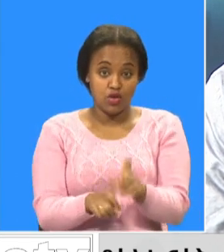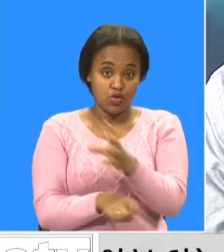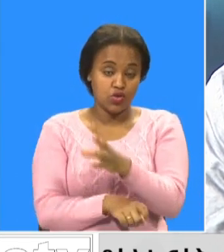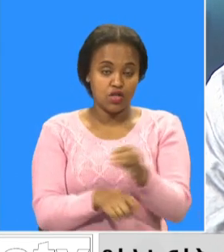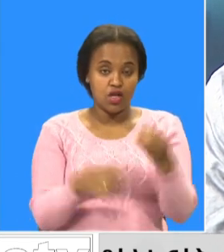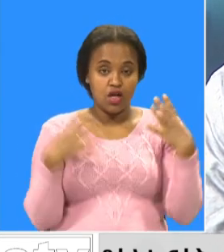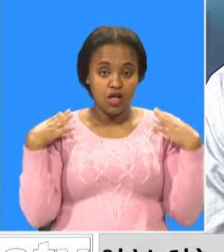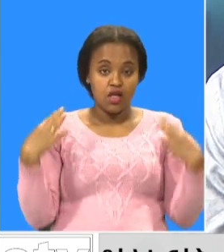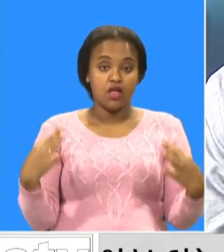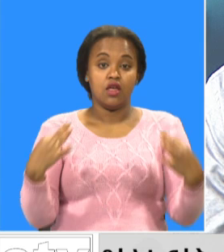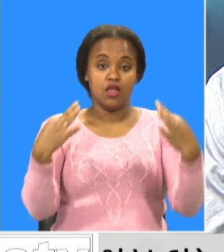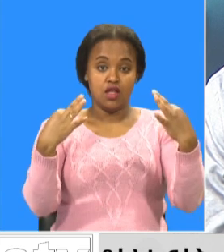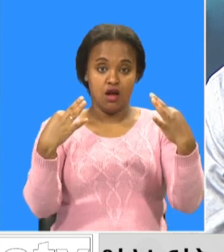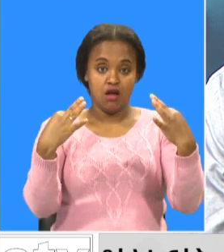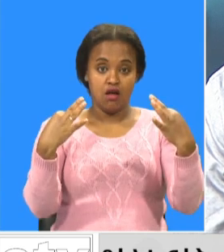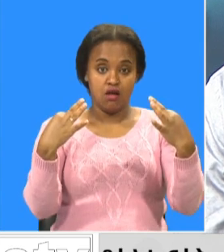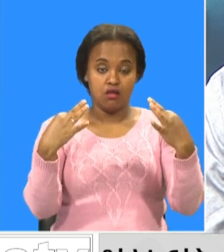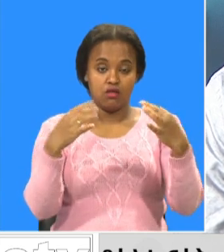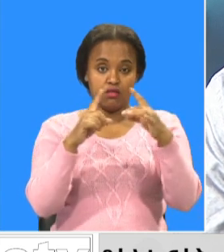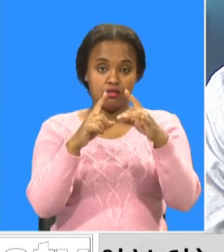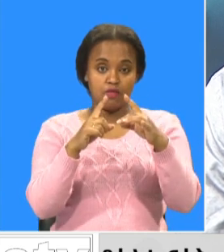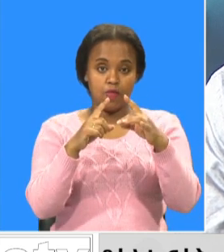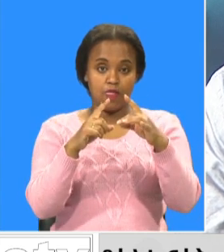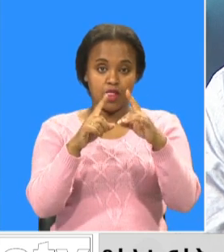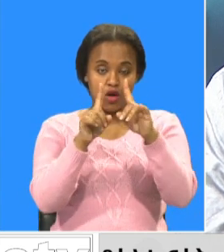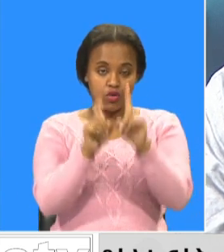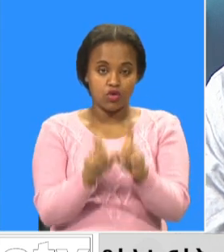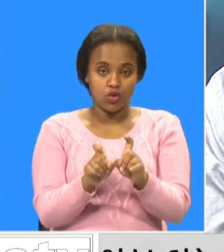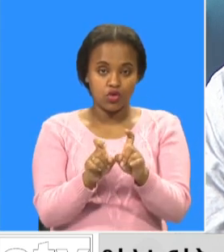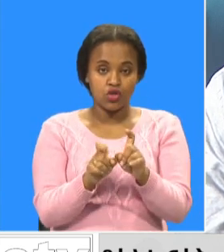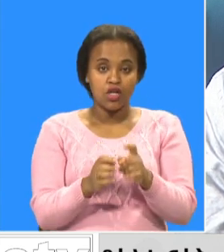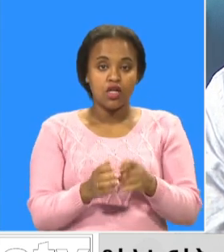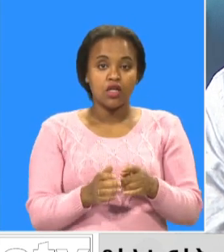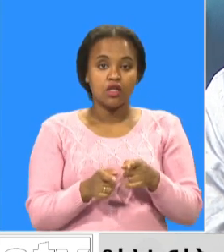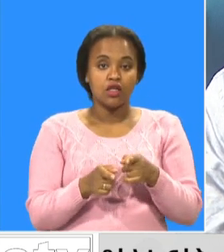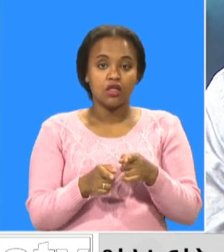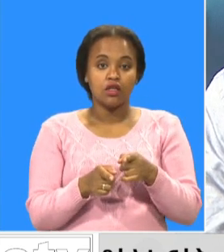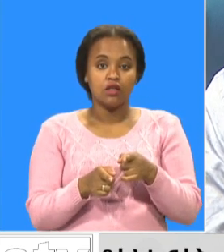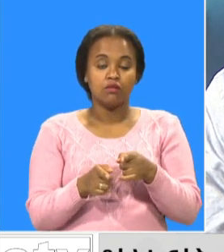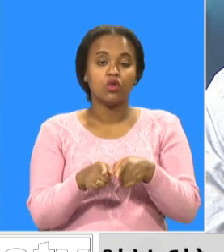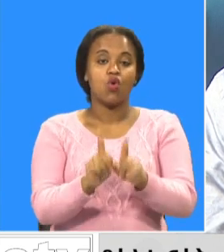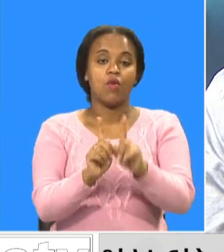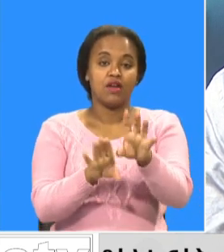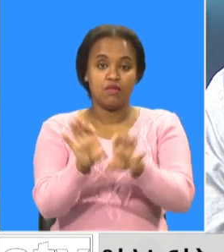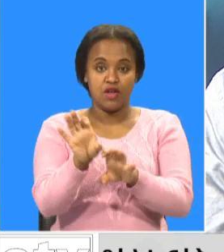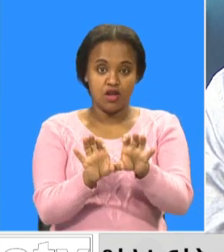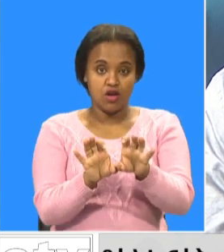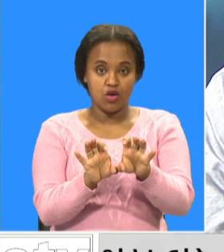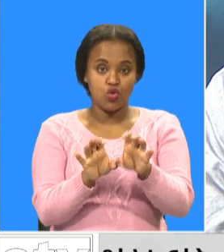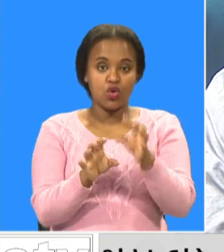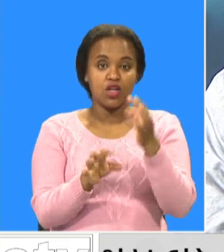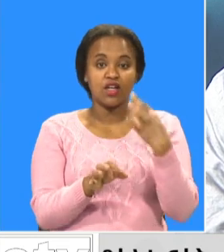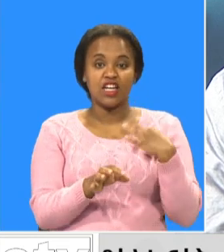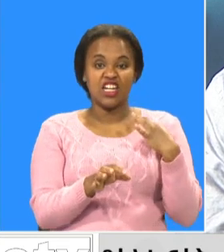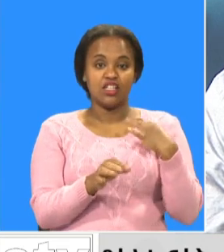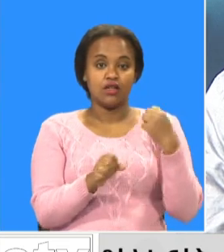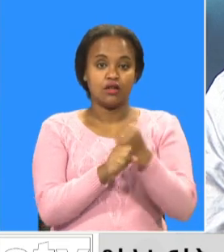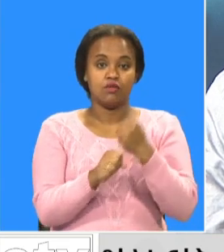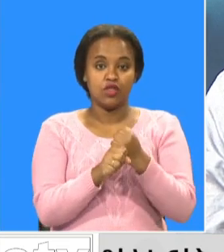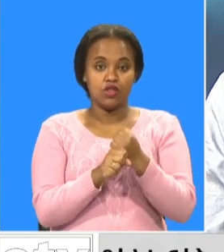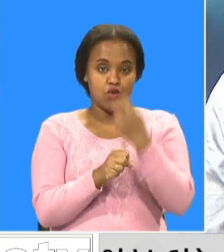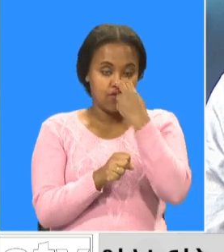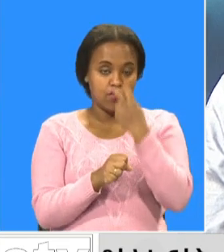የጤና ሚኒስትሮችም ሪኮመንድ የሚደረጉ ከጨርቅ የተሰሩ የአፍና የአፍንጫ መሸፈኛ ጭንብሎችም